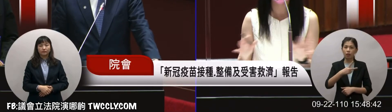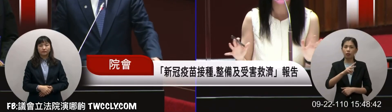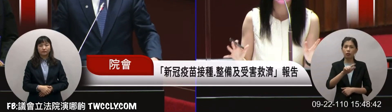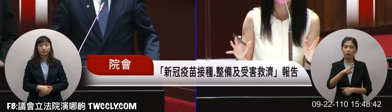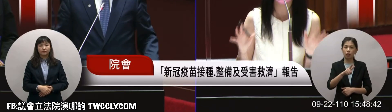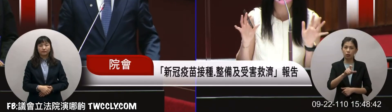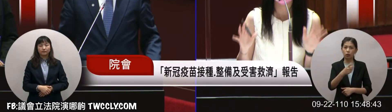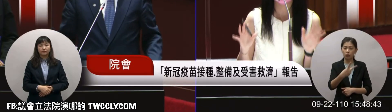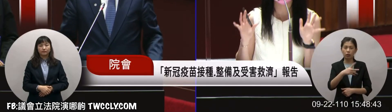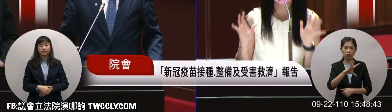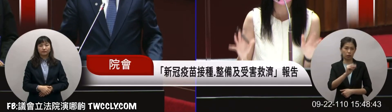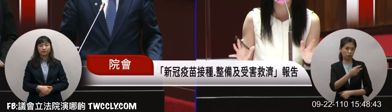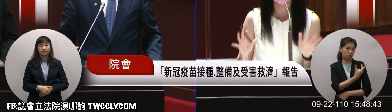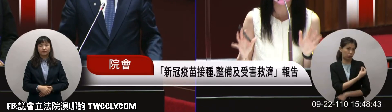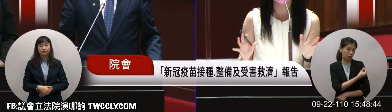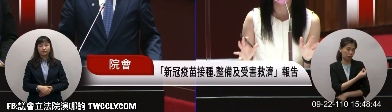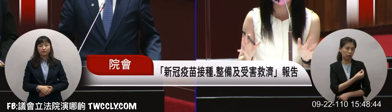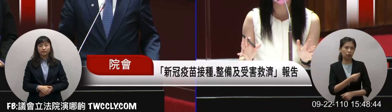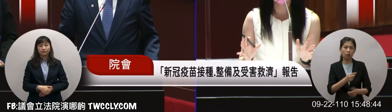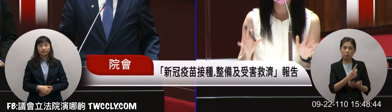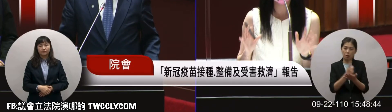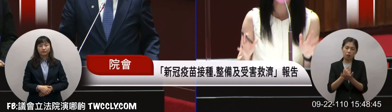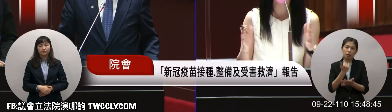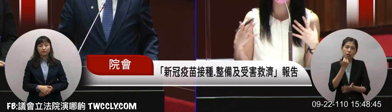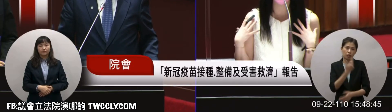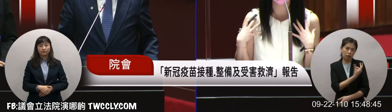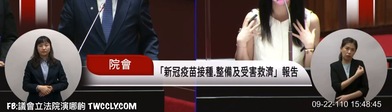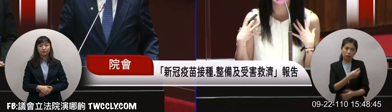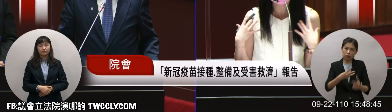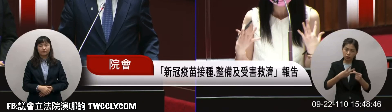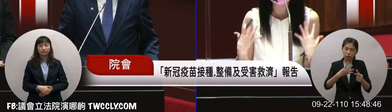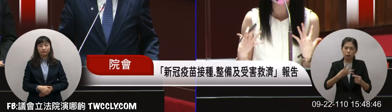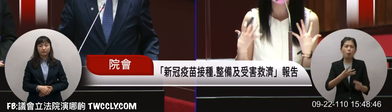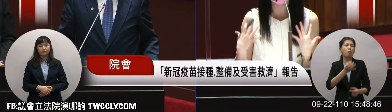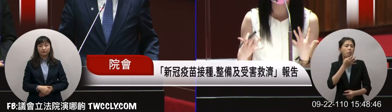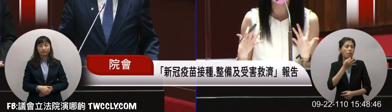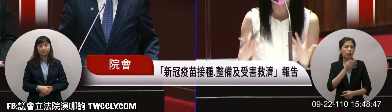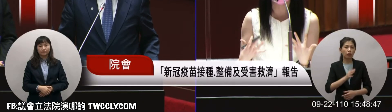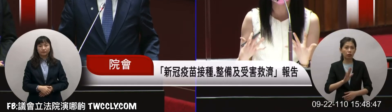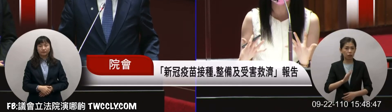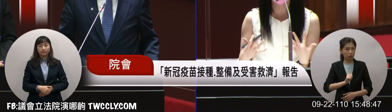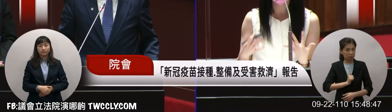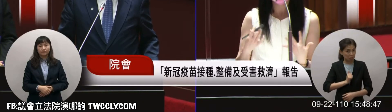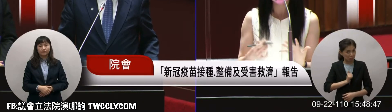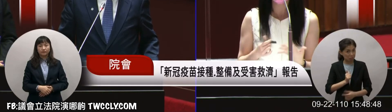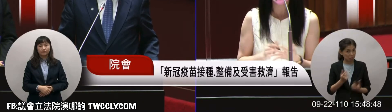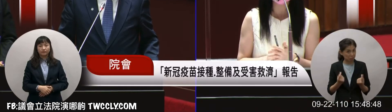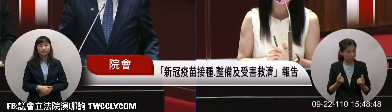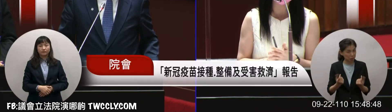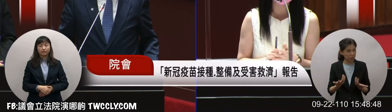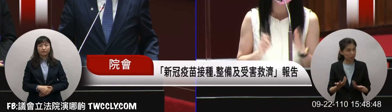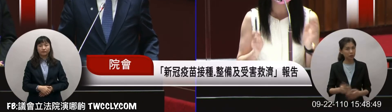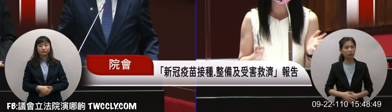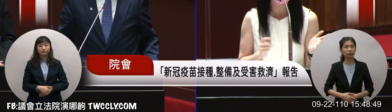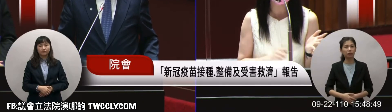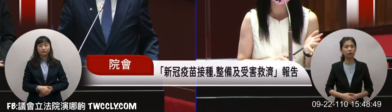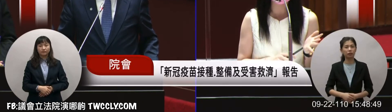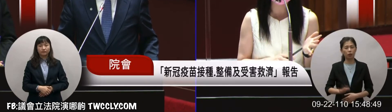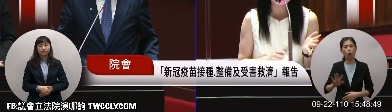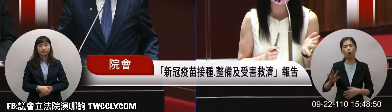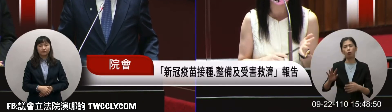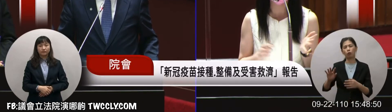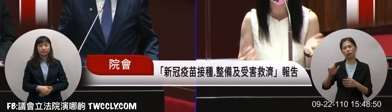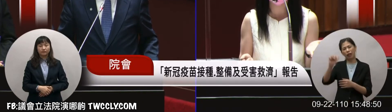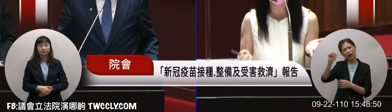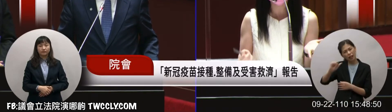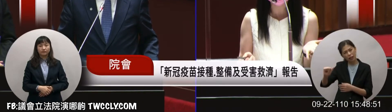8268万剂，每个人已经可以打到第三剂、第四剂了，是这样告诉我们的。但事实上真的可以吗？问题就在于说，有的人打的是